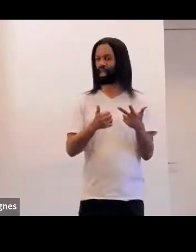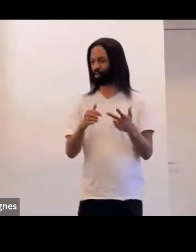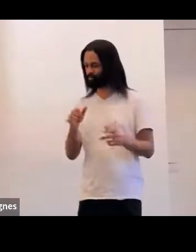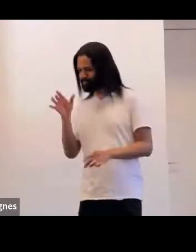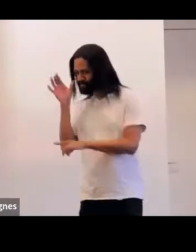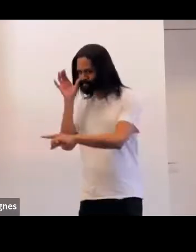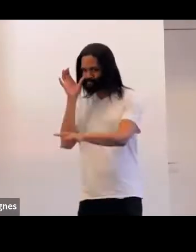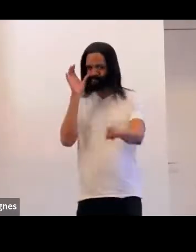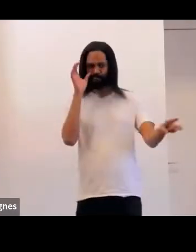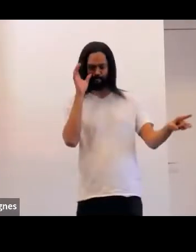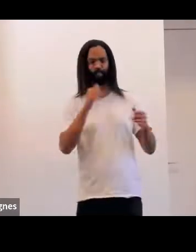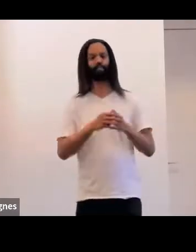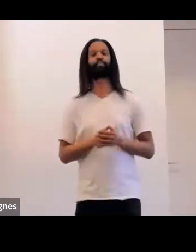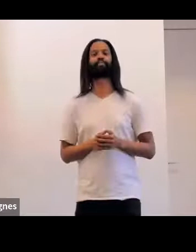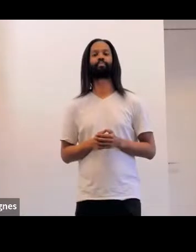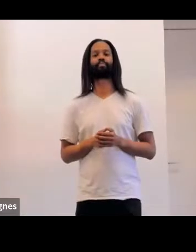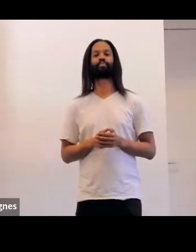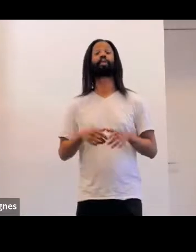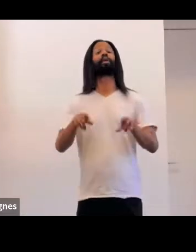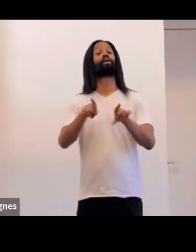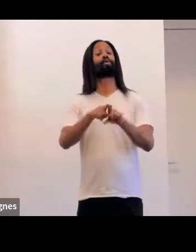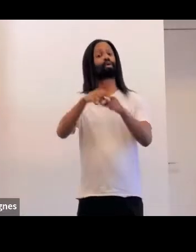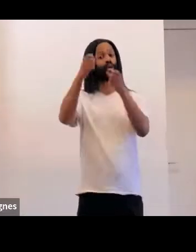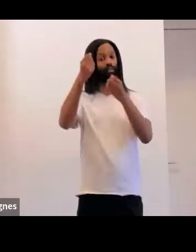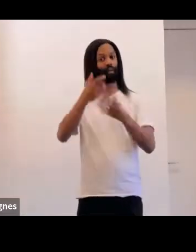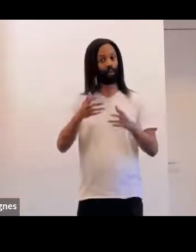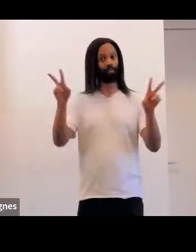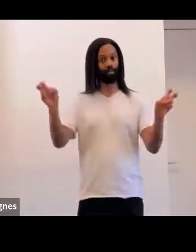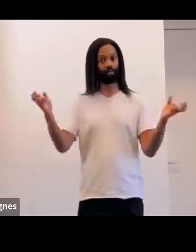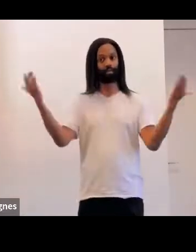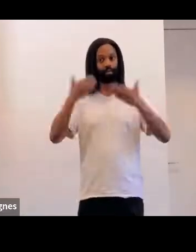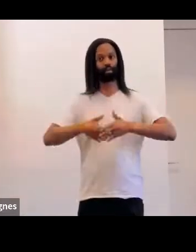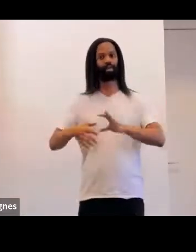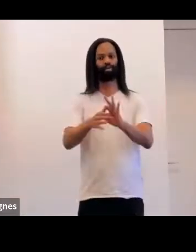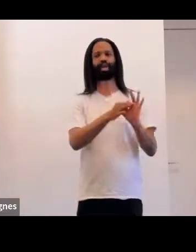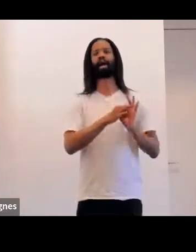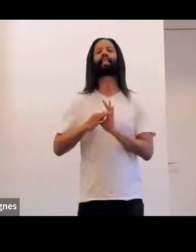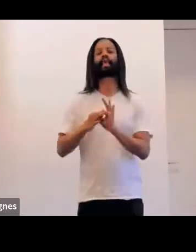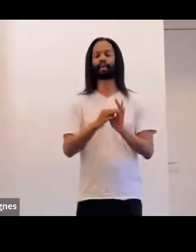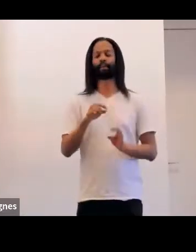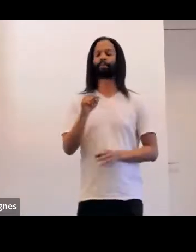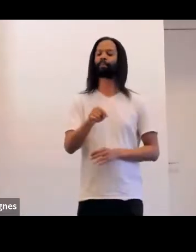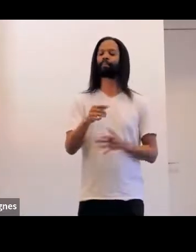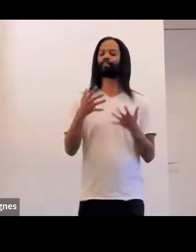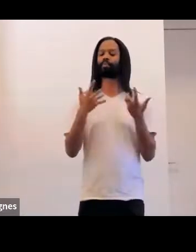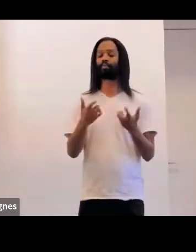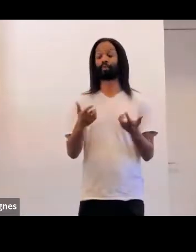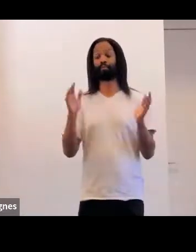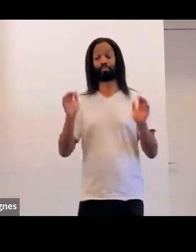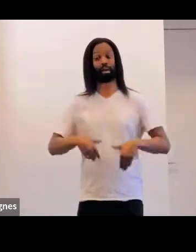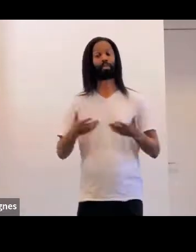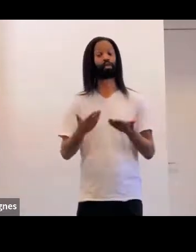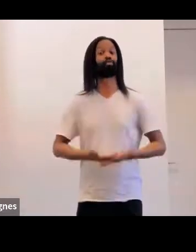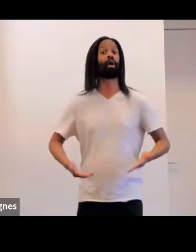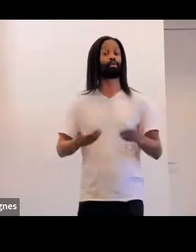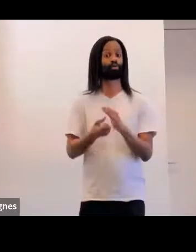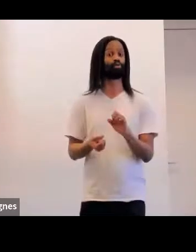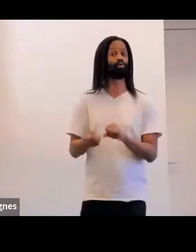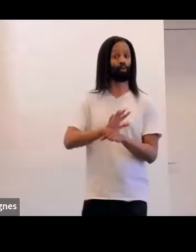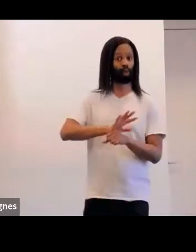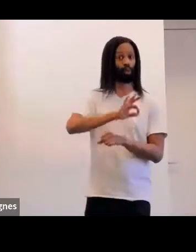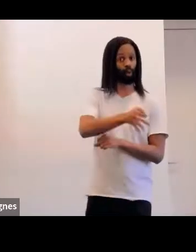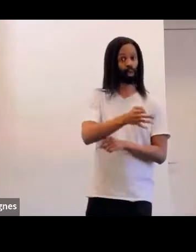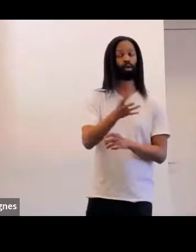Nuit de la Solidarité, là aussi, nous avons franchi une étape et nous avons souhaité le faire à la fois dans un contexte de crise sanitaire et à la fois dans un